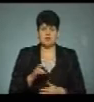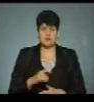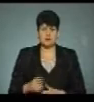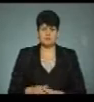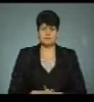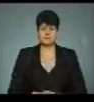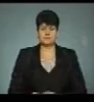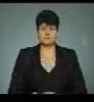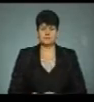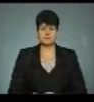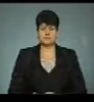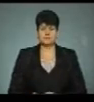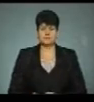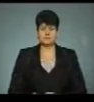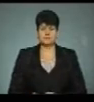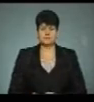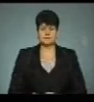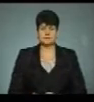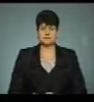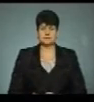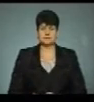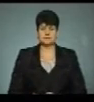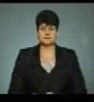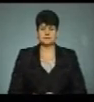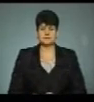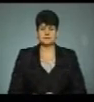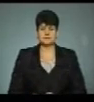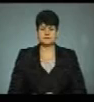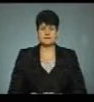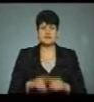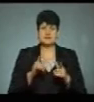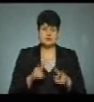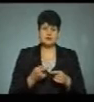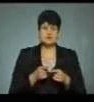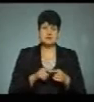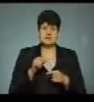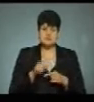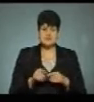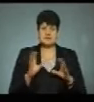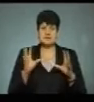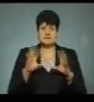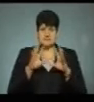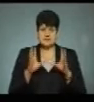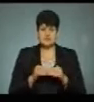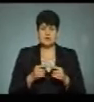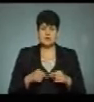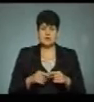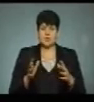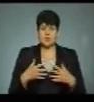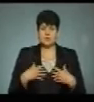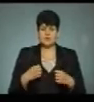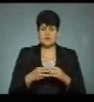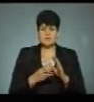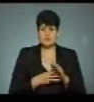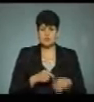Бодак. Новини на Суспільному. Тернопіль. Згідно із даними Всесвітньої організації охорони здоров'я, на